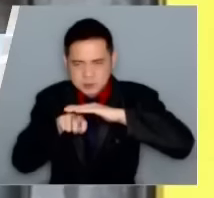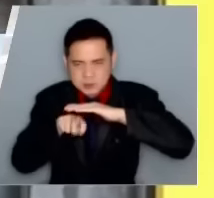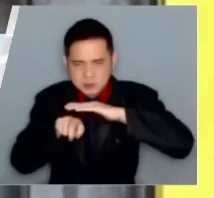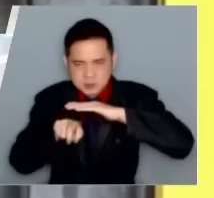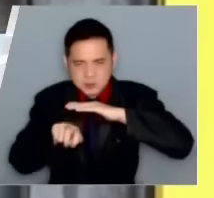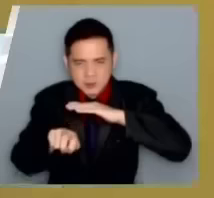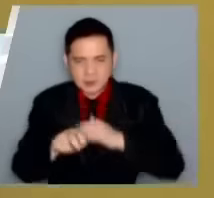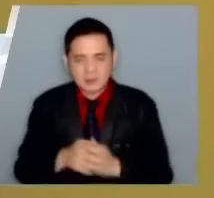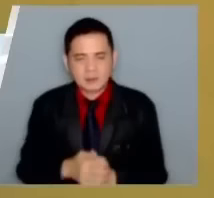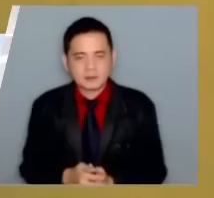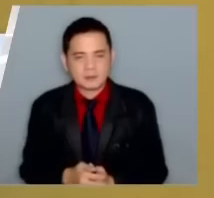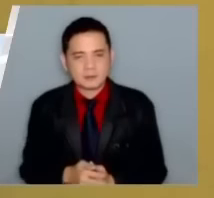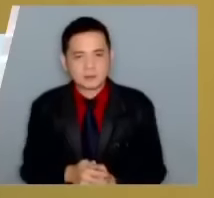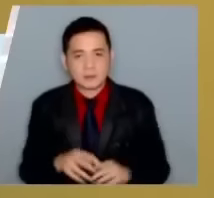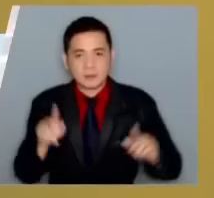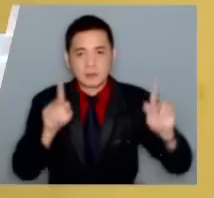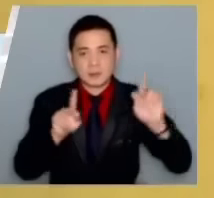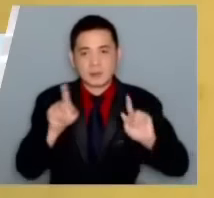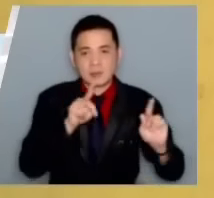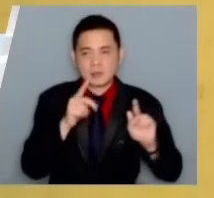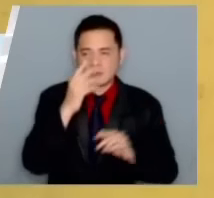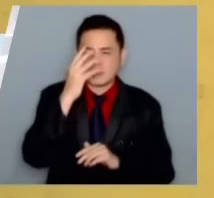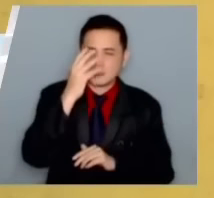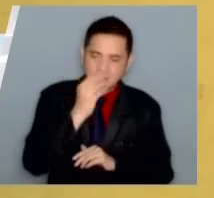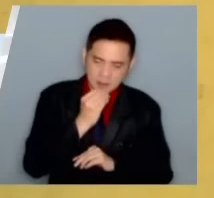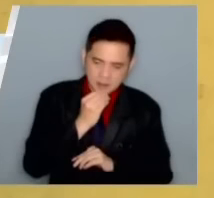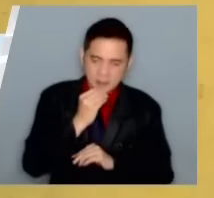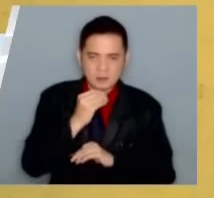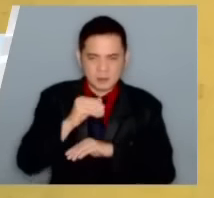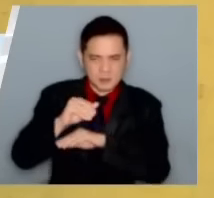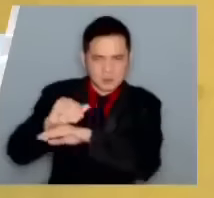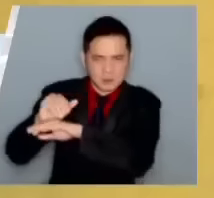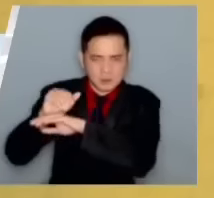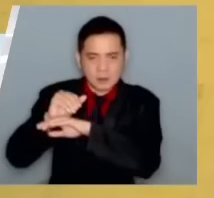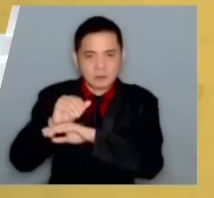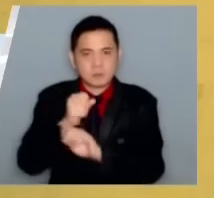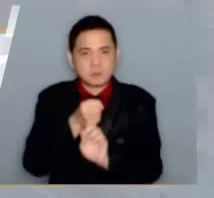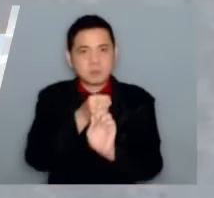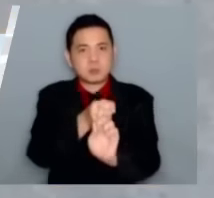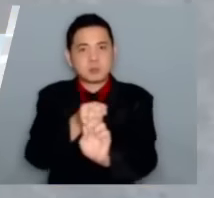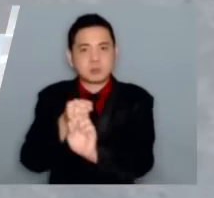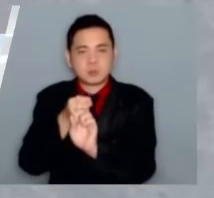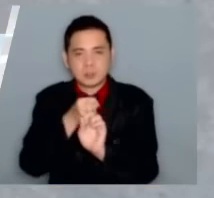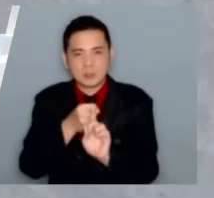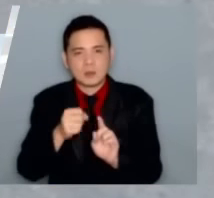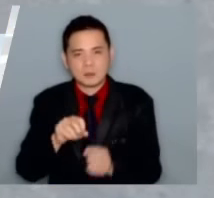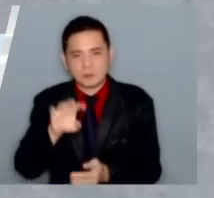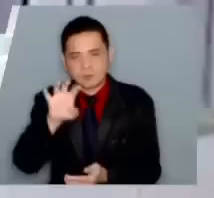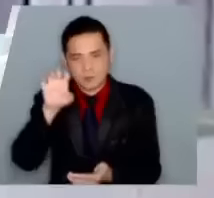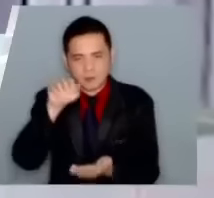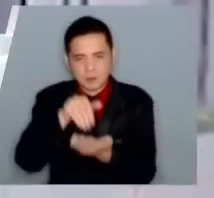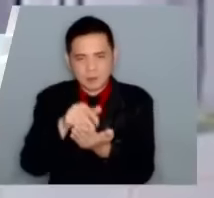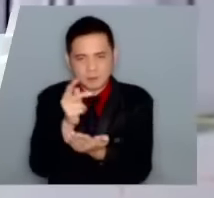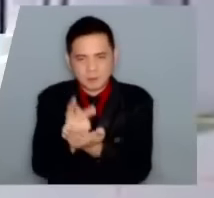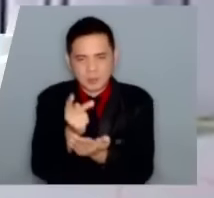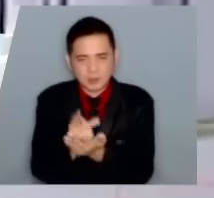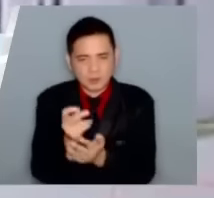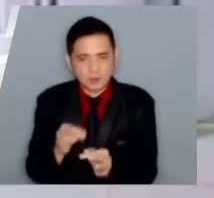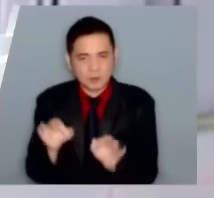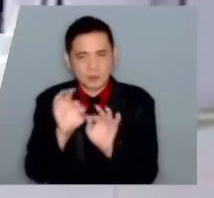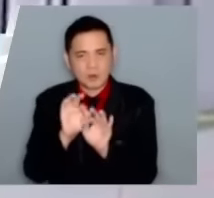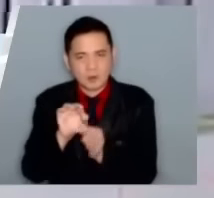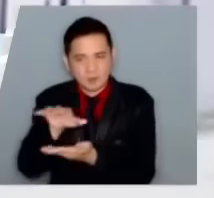tulog sila nang nangyari ang panluloob. Umabot sa 400,000 piso ang perang natangay mula sa kanilang kaha. Ayon sa mga